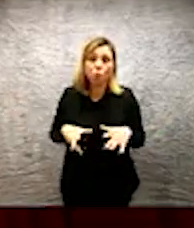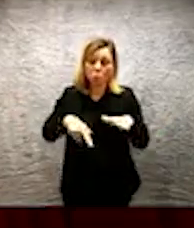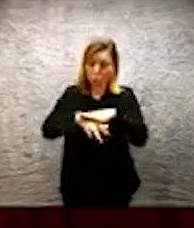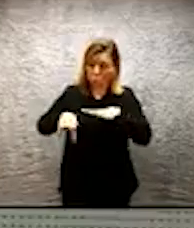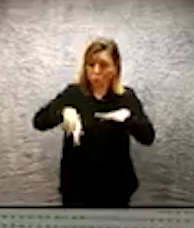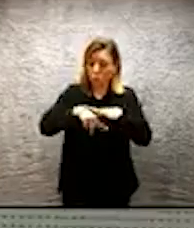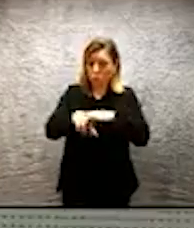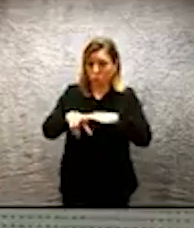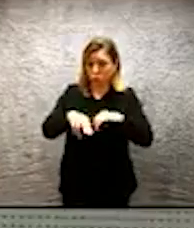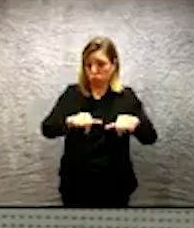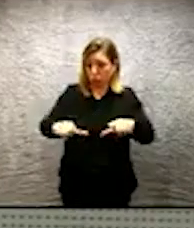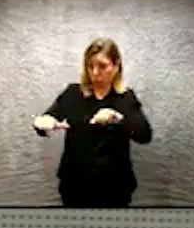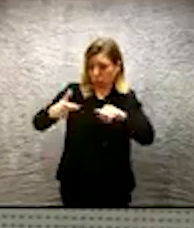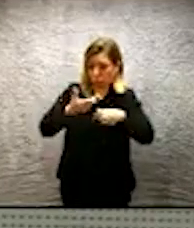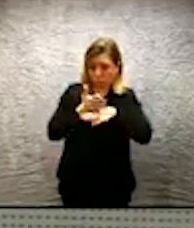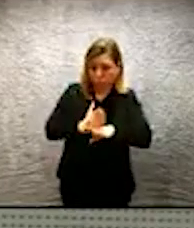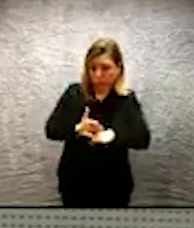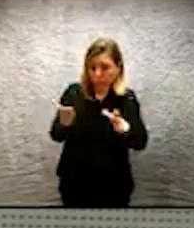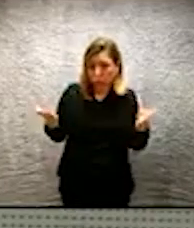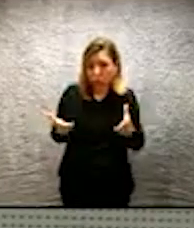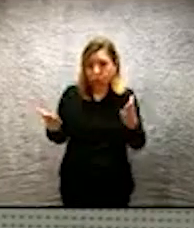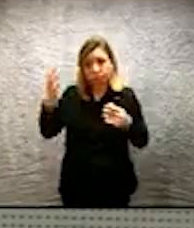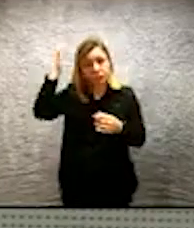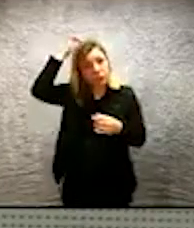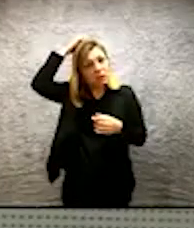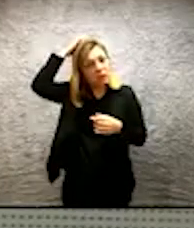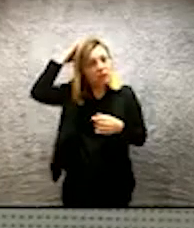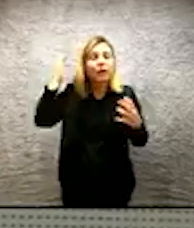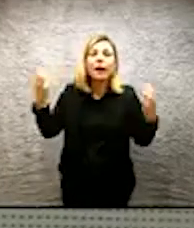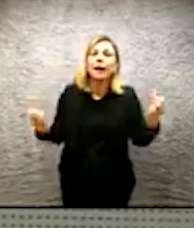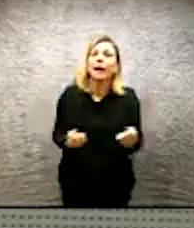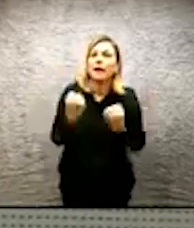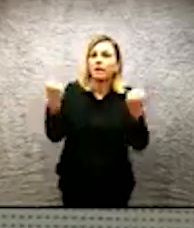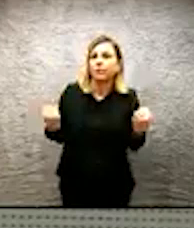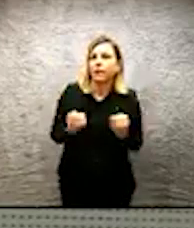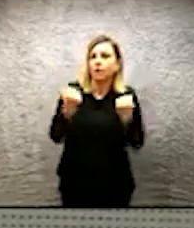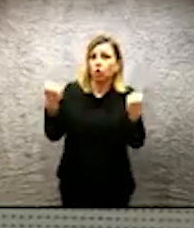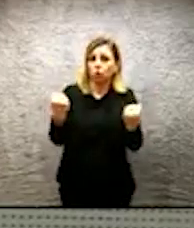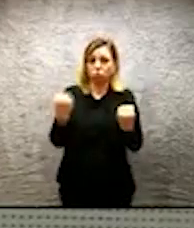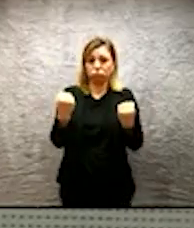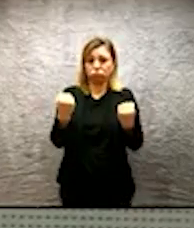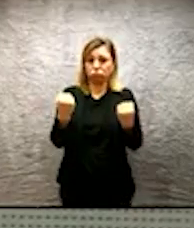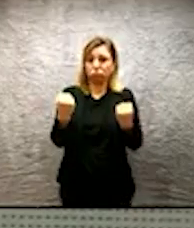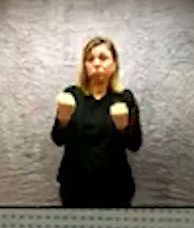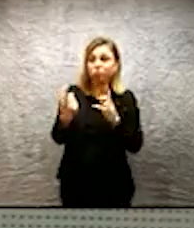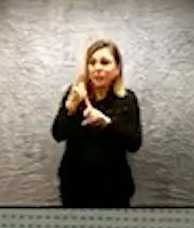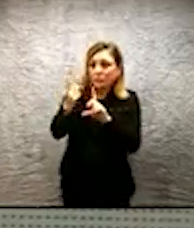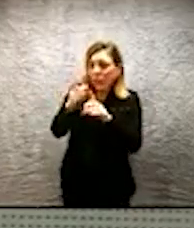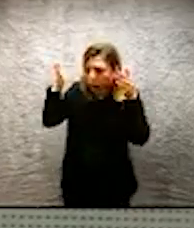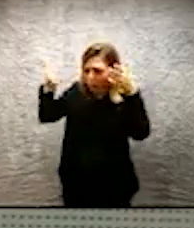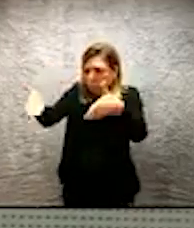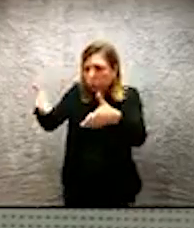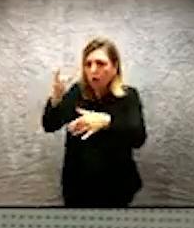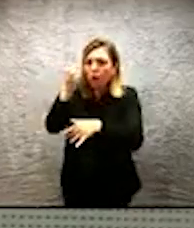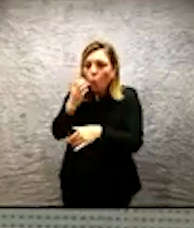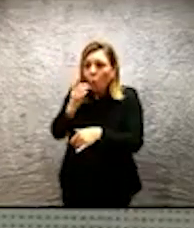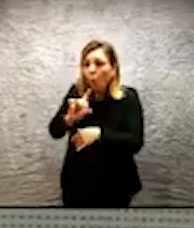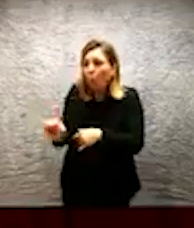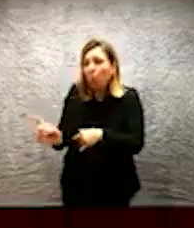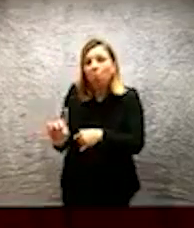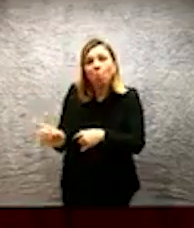donc on n'a pas recruté un animateur particulièrement ado, mais c'est vrai qu'il faudra